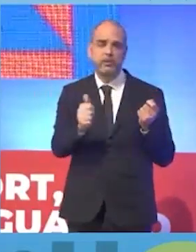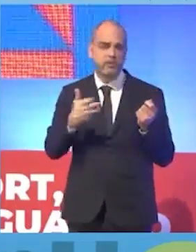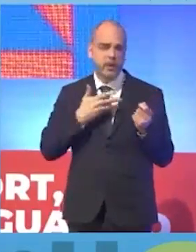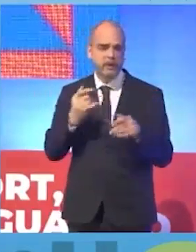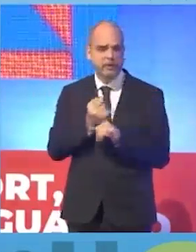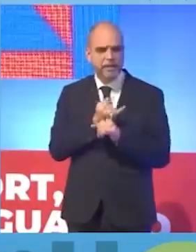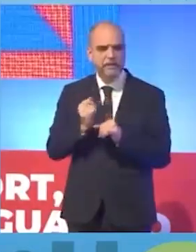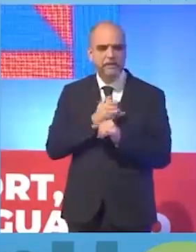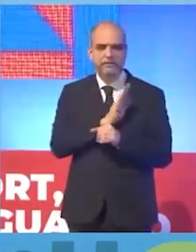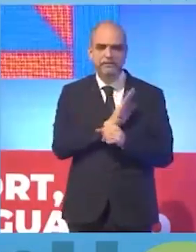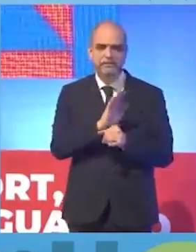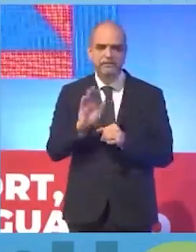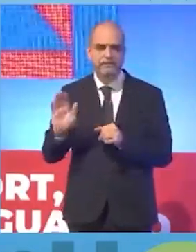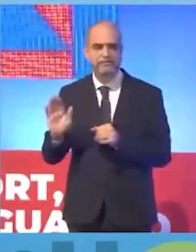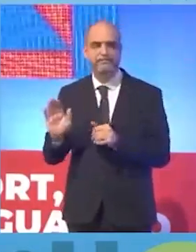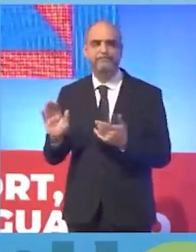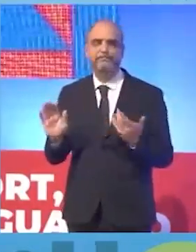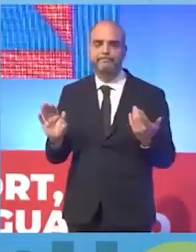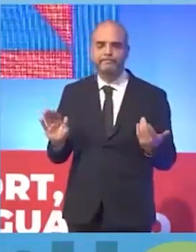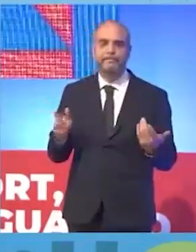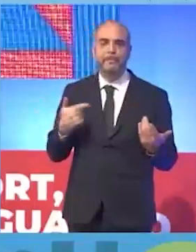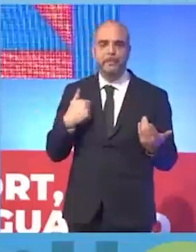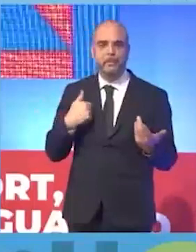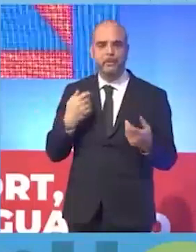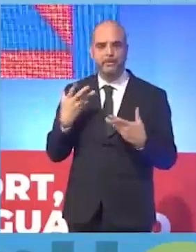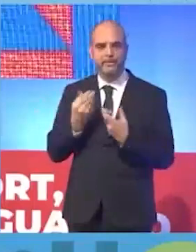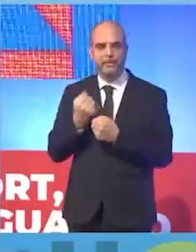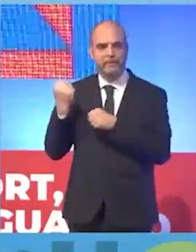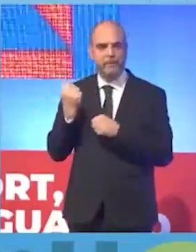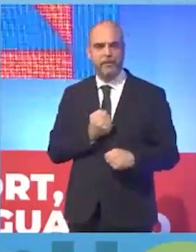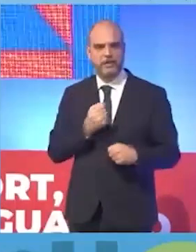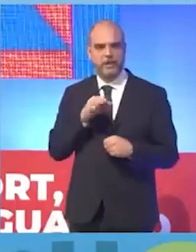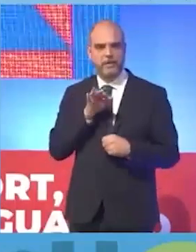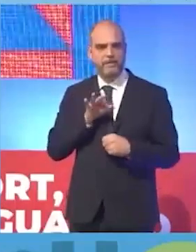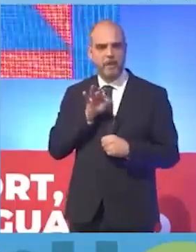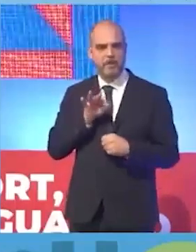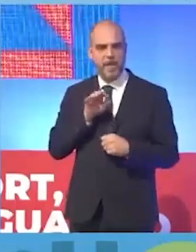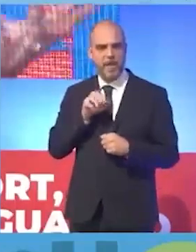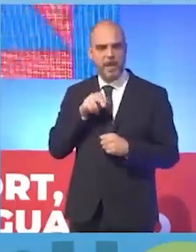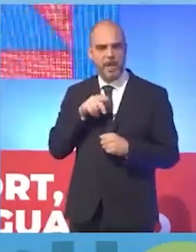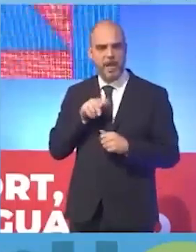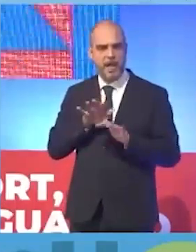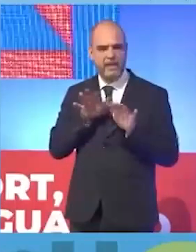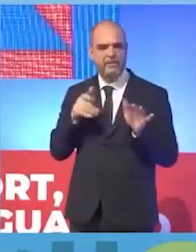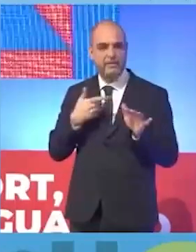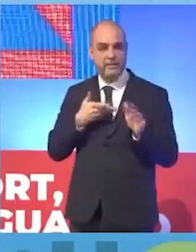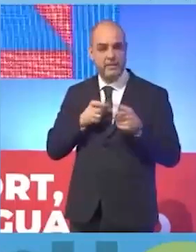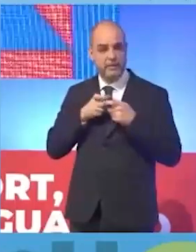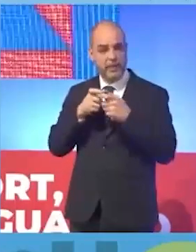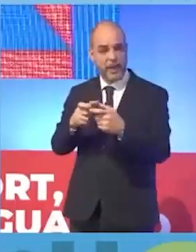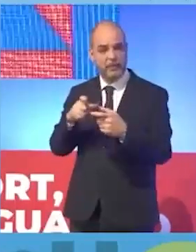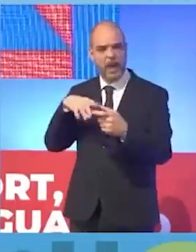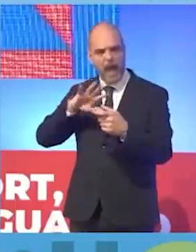particolarità. Quindi quello che io ho fatto con Fondazione Fontana è stato sicuramente questo viaggio più altre collaborazioni,